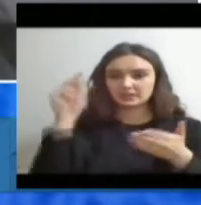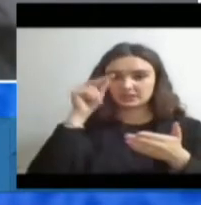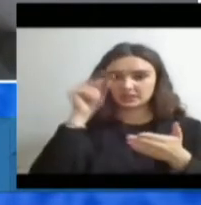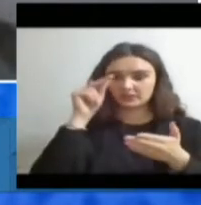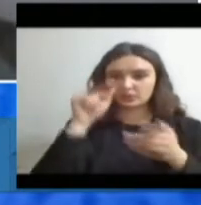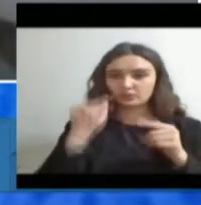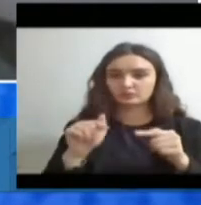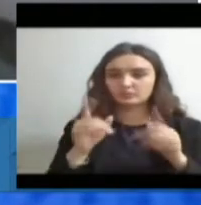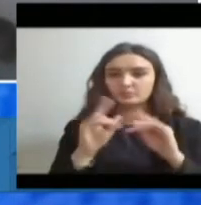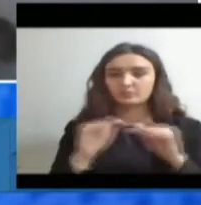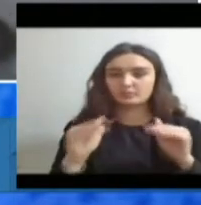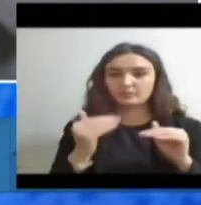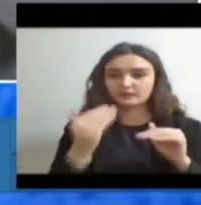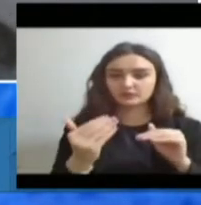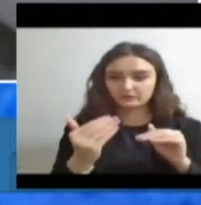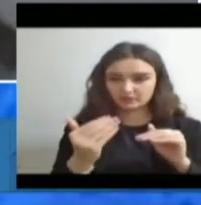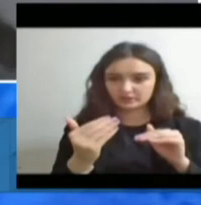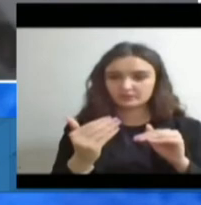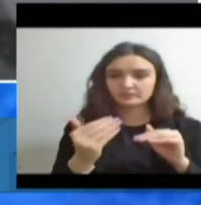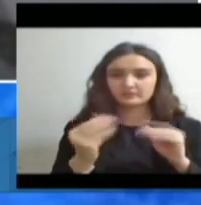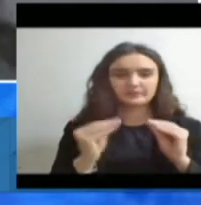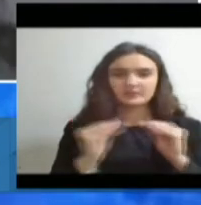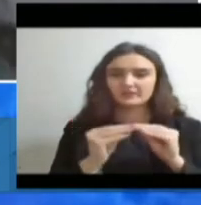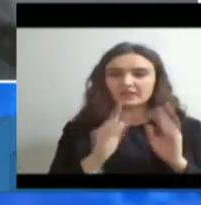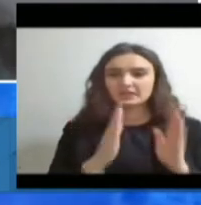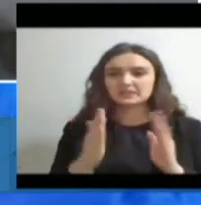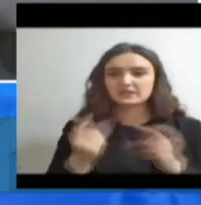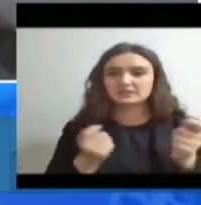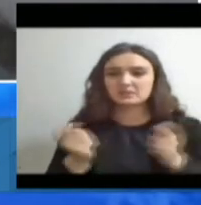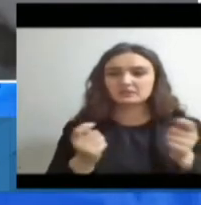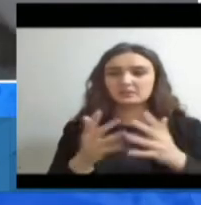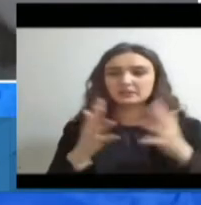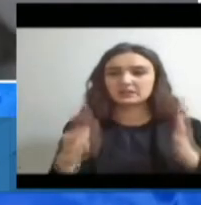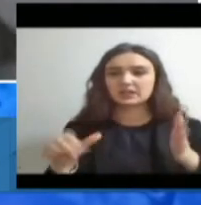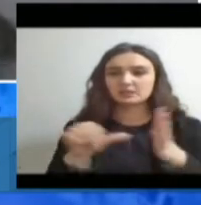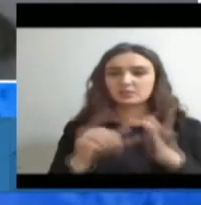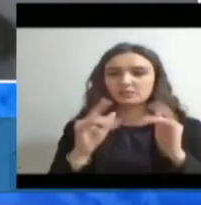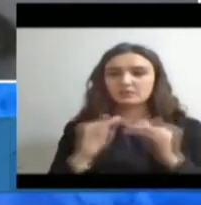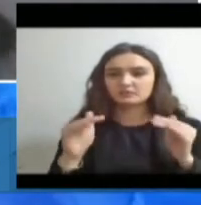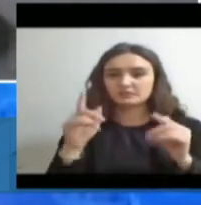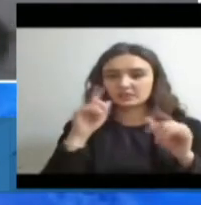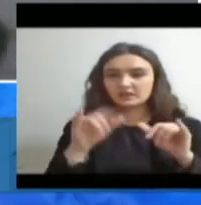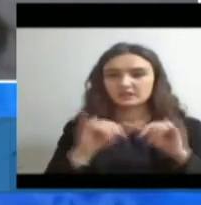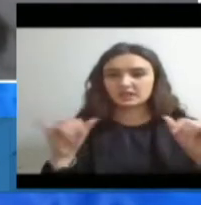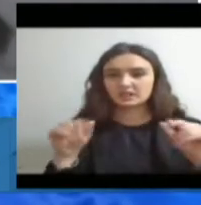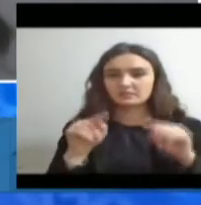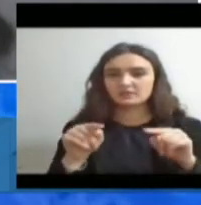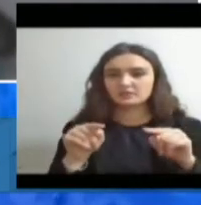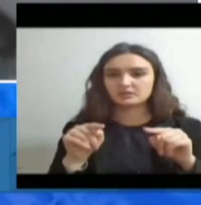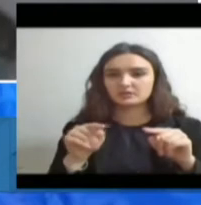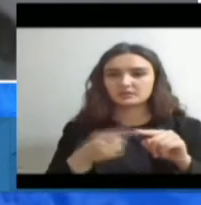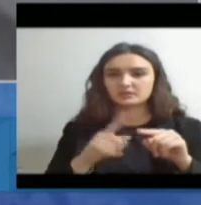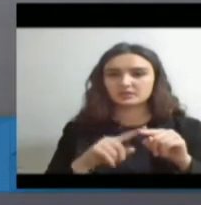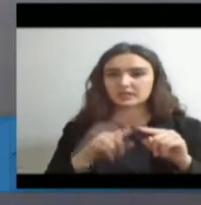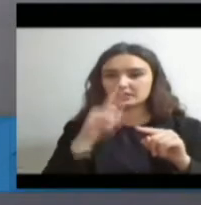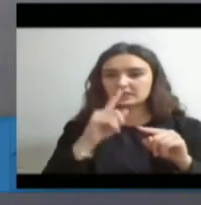ისწავლონ ბავშვის თუნდაც იგივე ქცევის მართვა და მეტად დაეხმარონ ბავშვებს განვითარებაში. ერთი თვეა უკვე